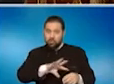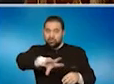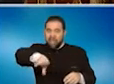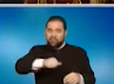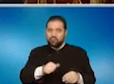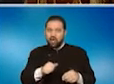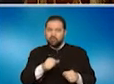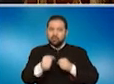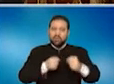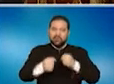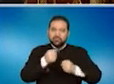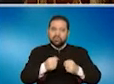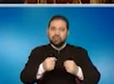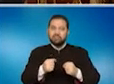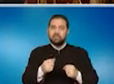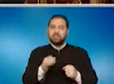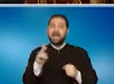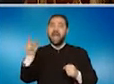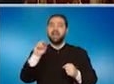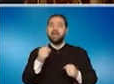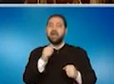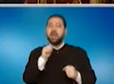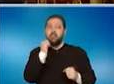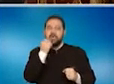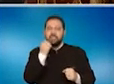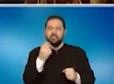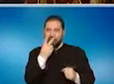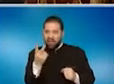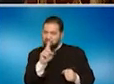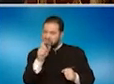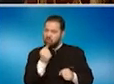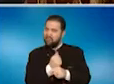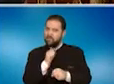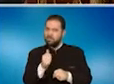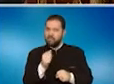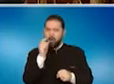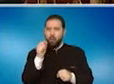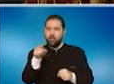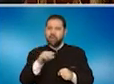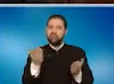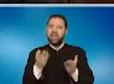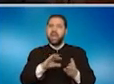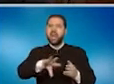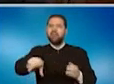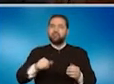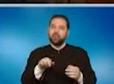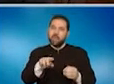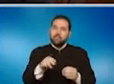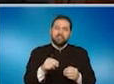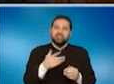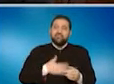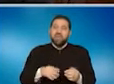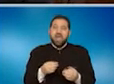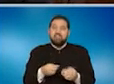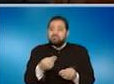alergat după dânsul ca să-l prindă, măcar că a priceput. Deci, mergând acela în cetate, căuta să o vândă și găsind pe cel ce voia